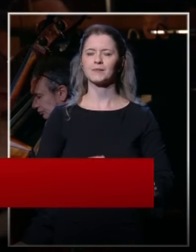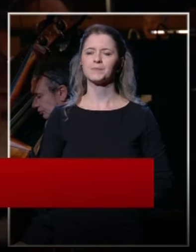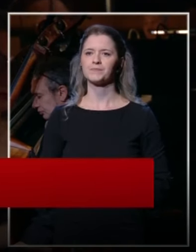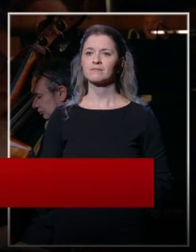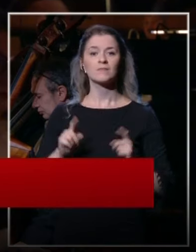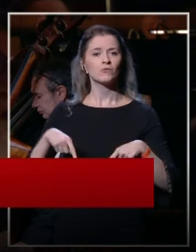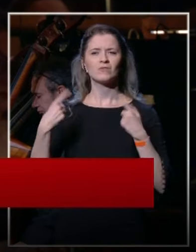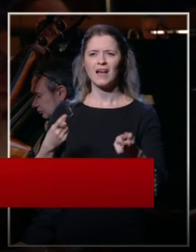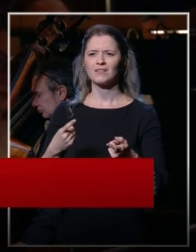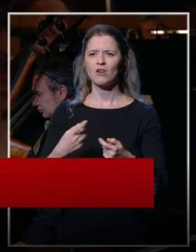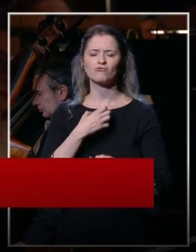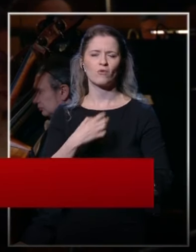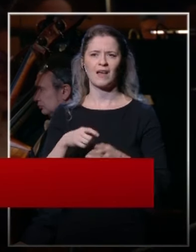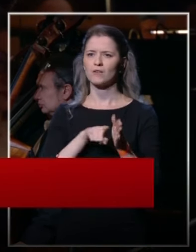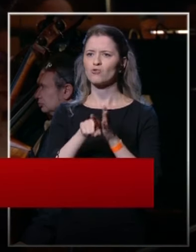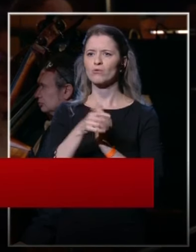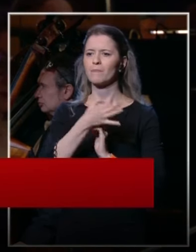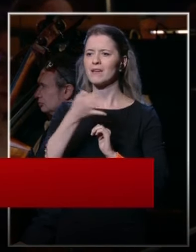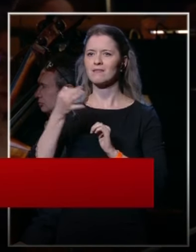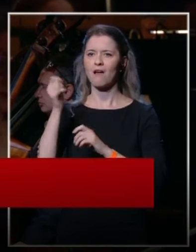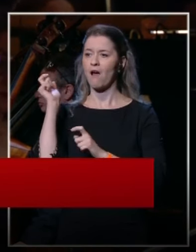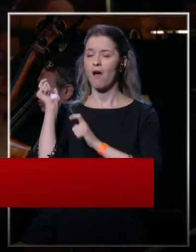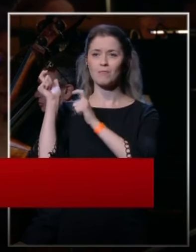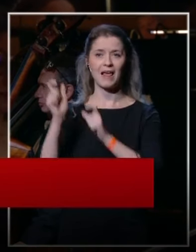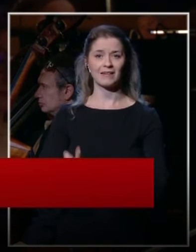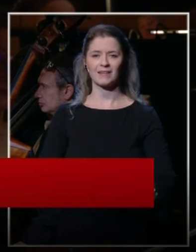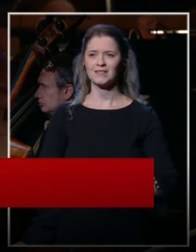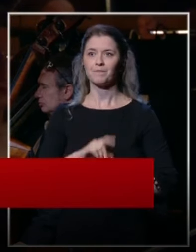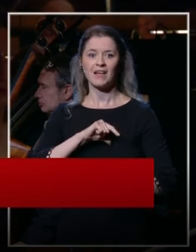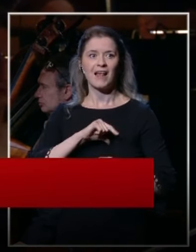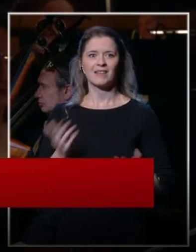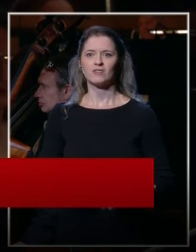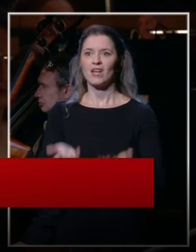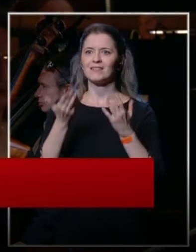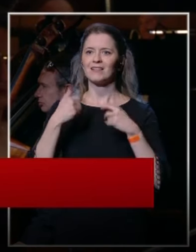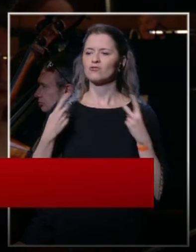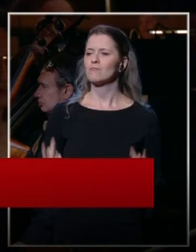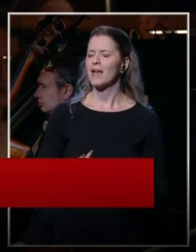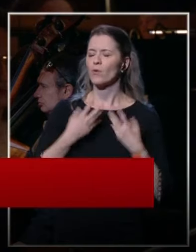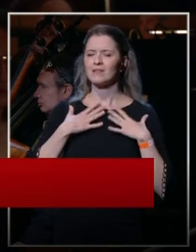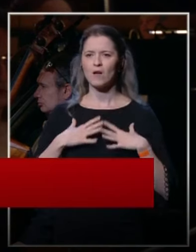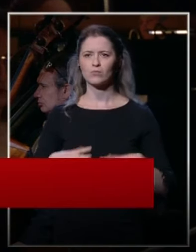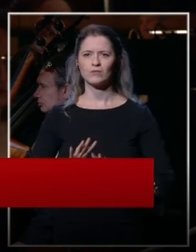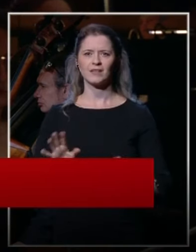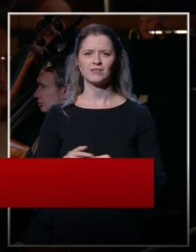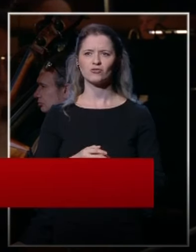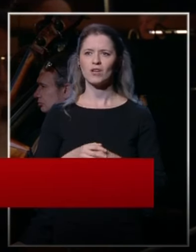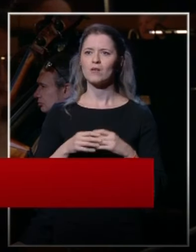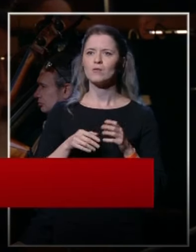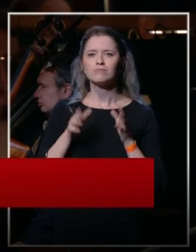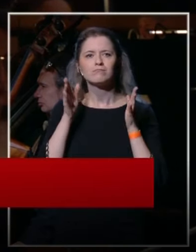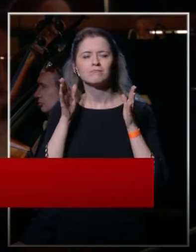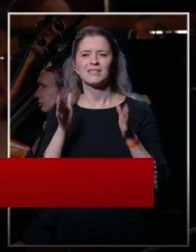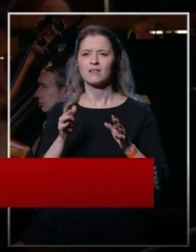csodálatos októberi napok. A lelkesedés, a megkönnyebbülés, a bizakodás